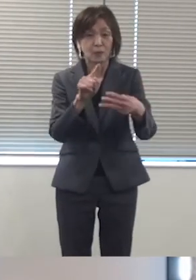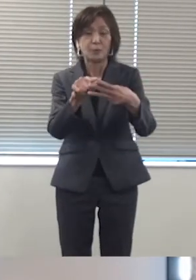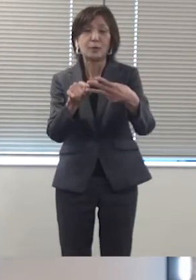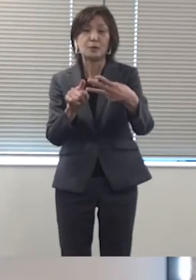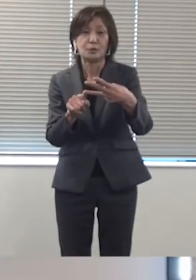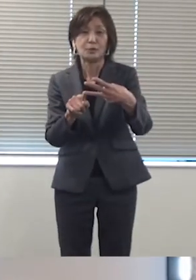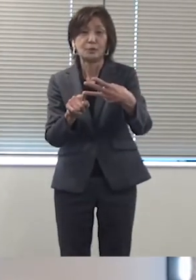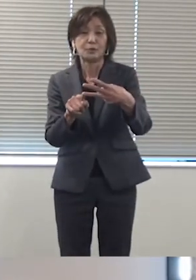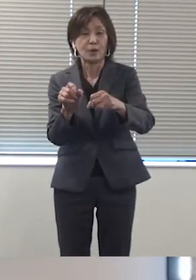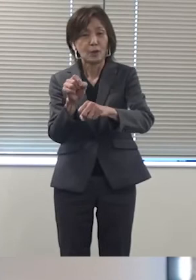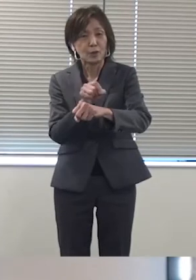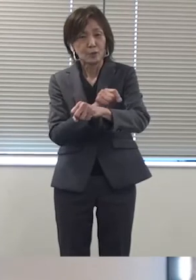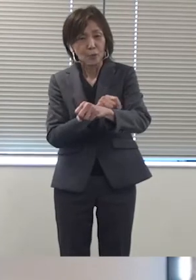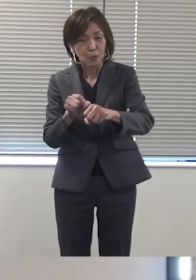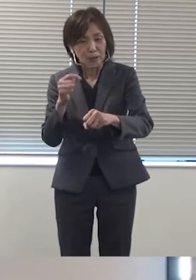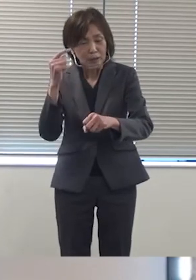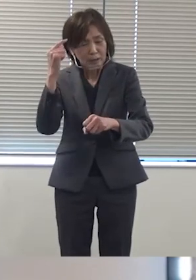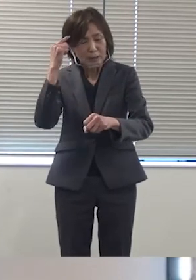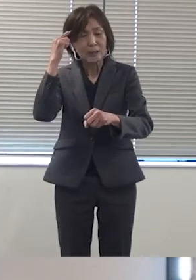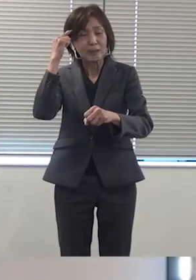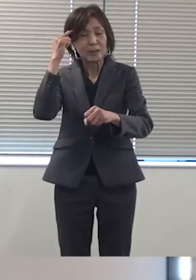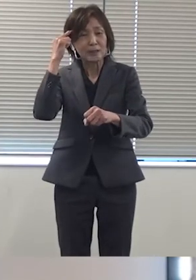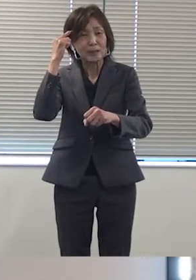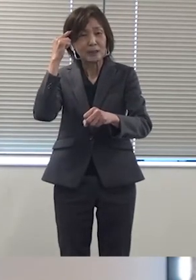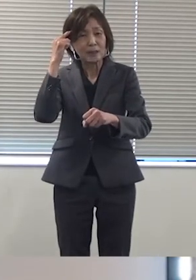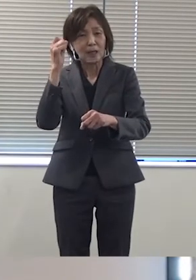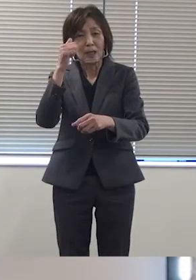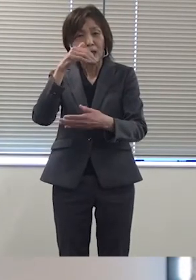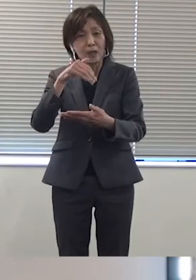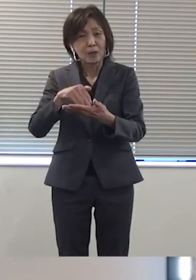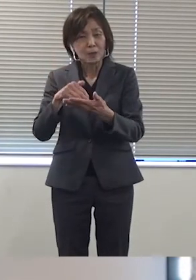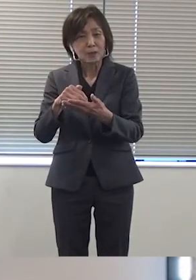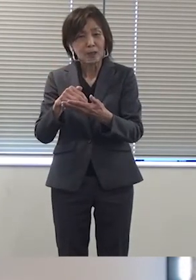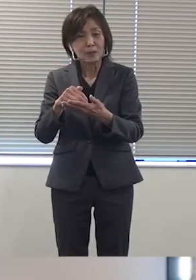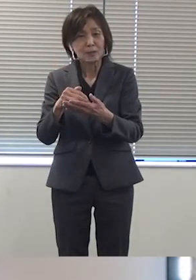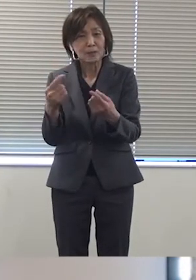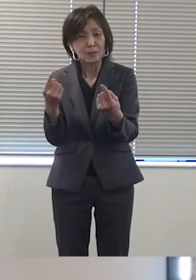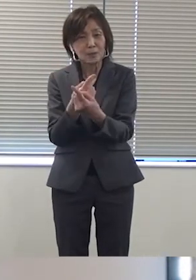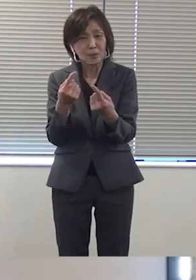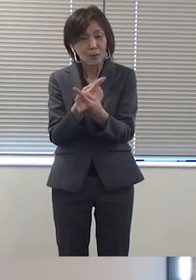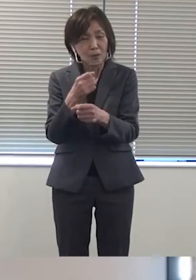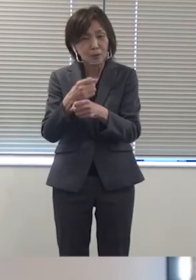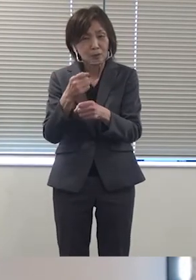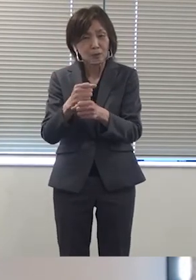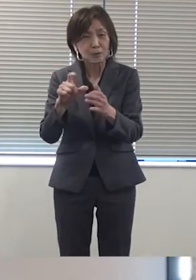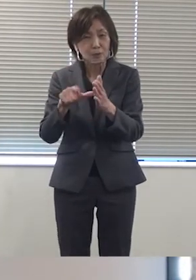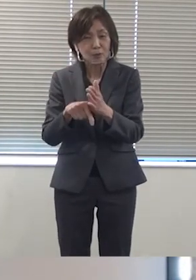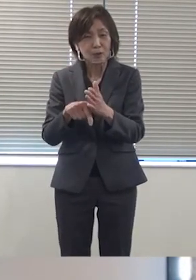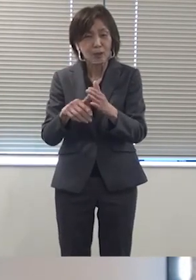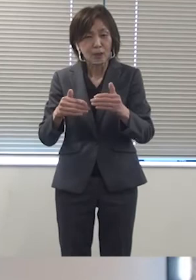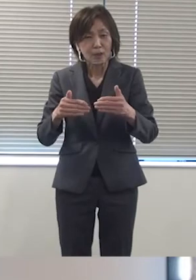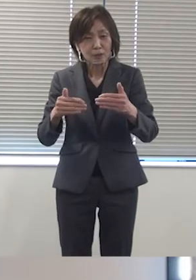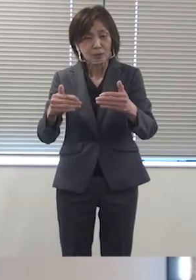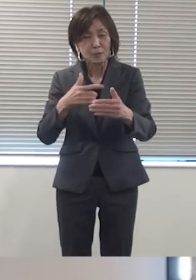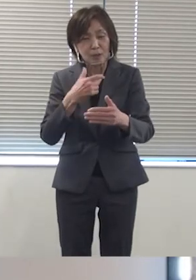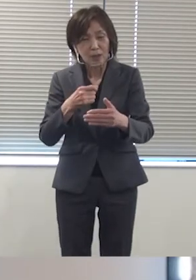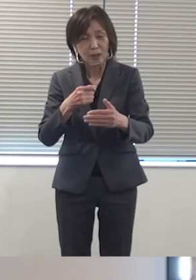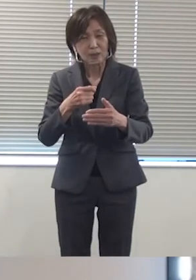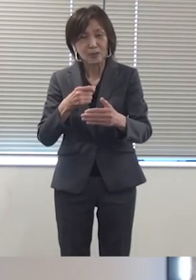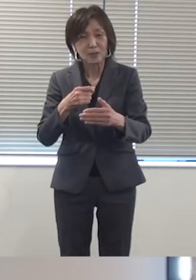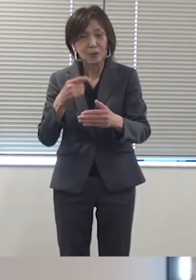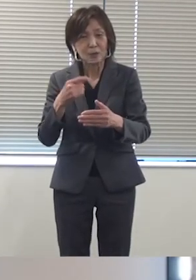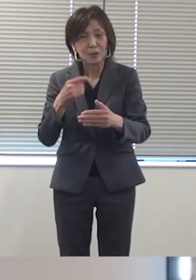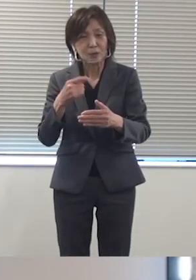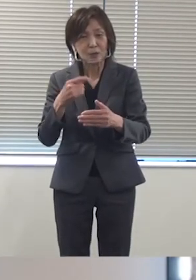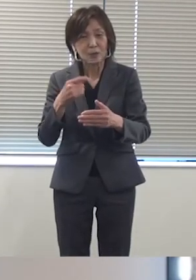というところで意識されたところが、考え方の点でちょっと伺えたら。 はい、まあ、コロナは、まあ、当然やらな